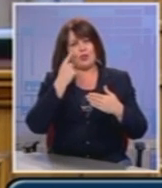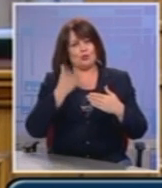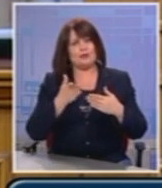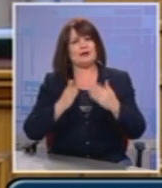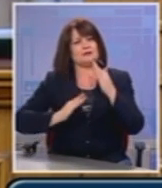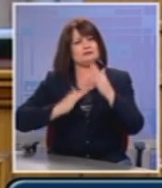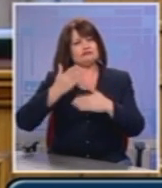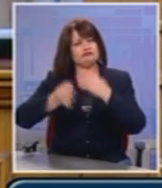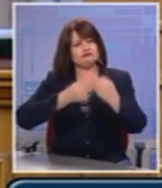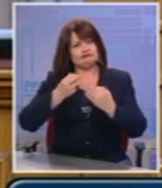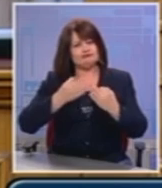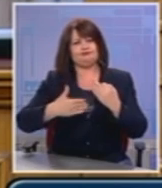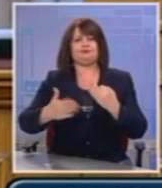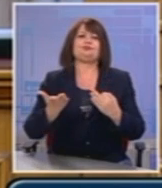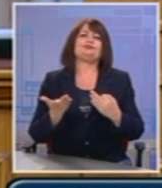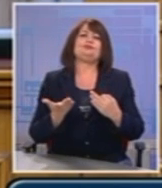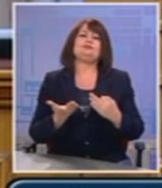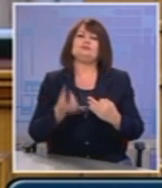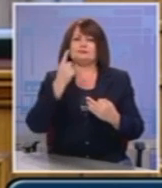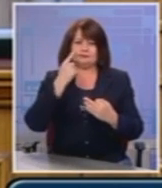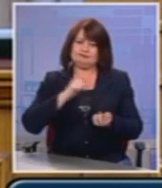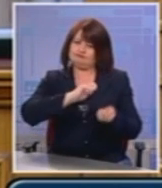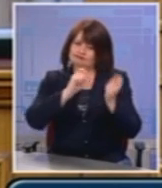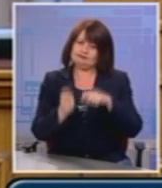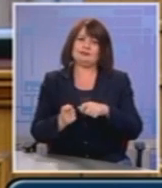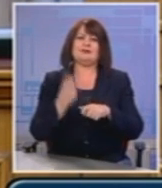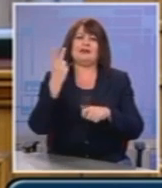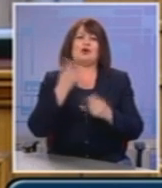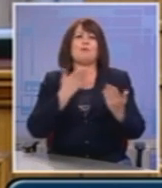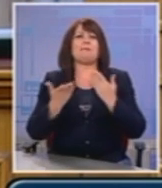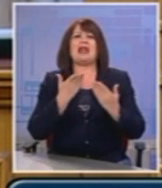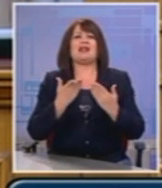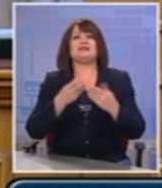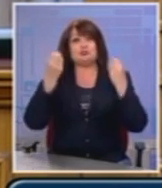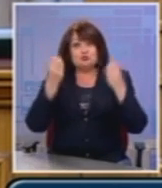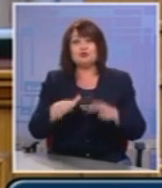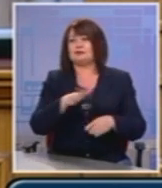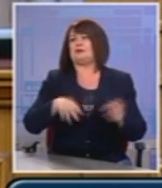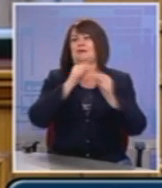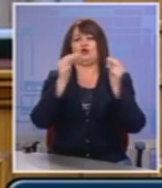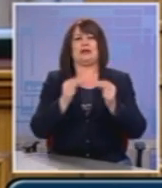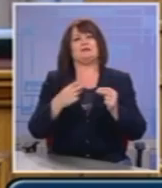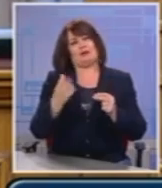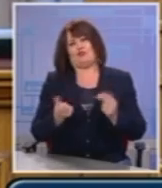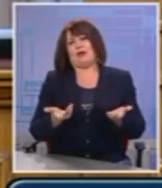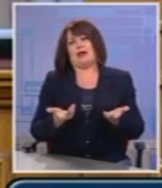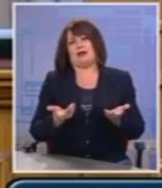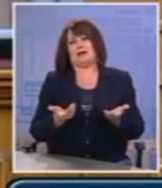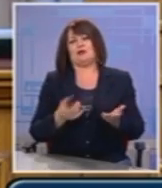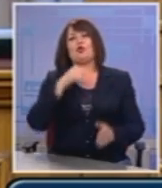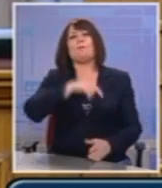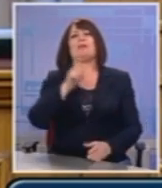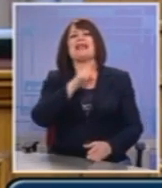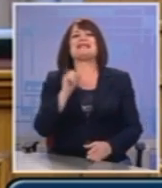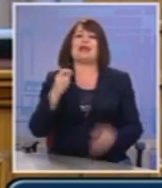αναπτύξουμε σε όλη του την έκταση για να ανατρέψουμε αυτές τις πολύ δυσμενείς επιπτώσεις που είχε που έχει επιφέρει το psi στο